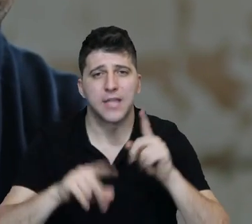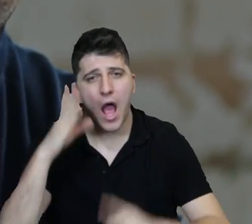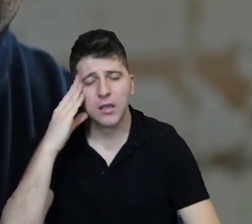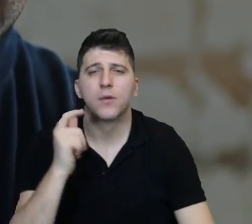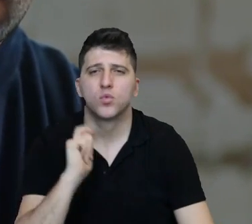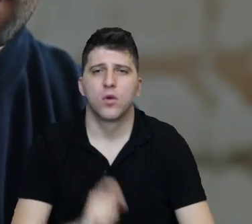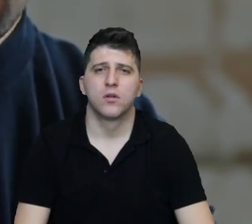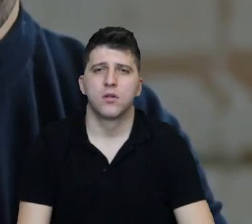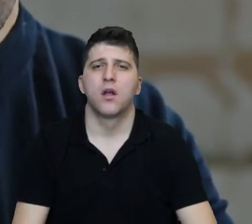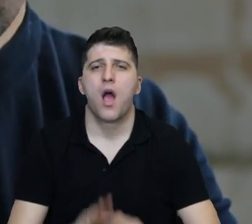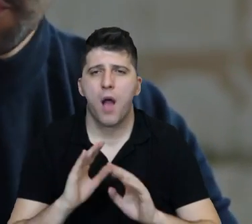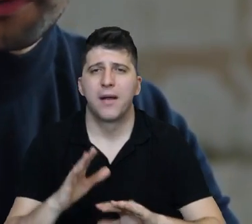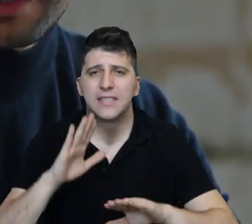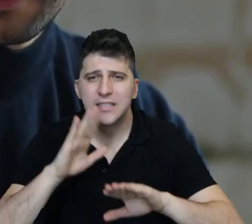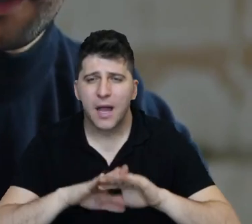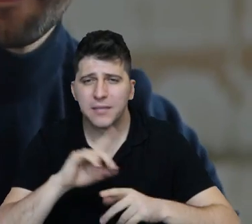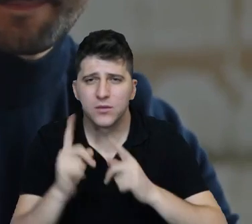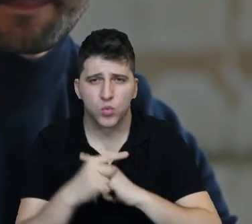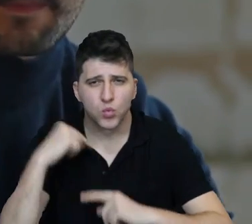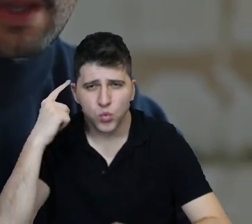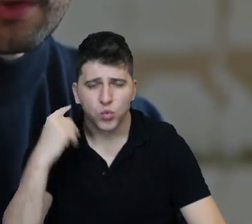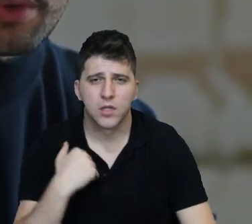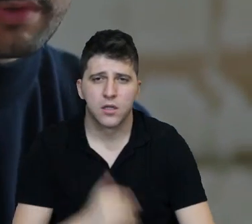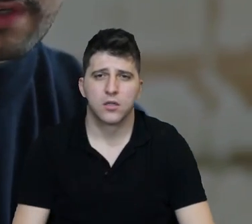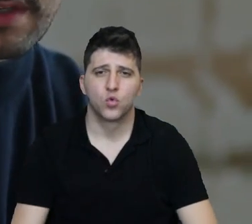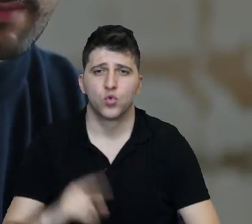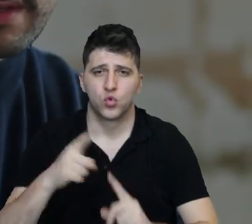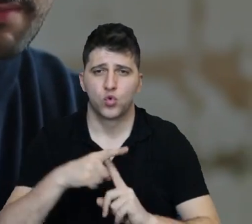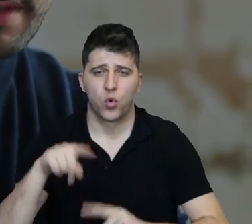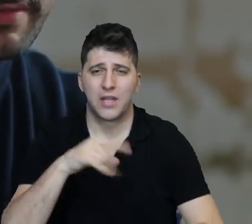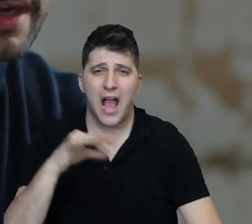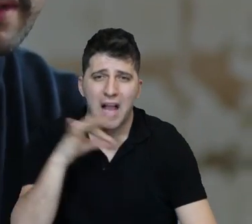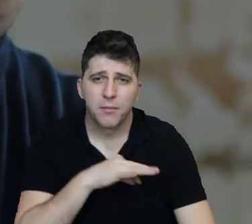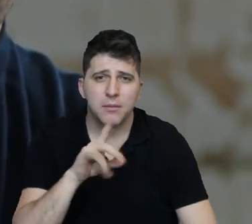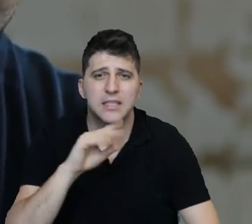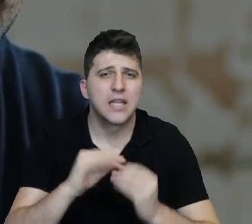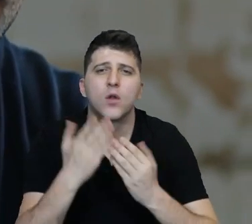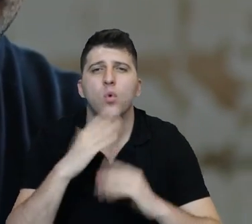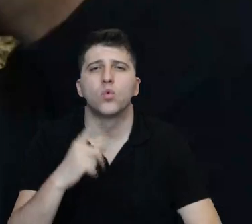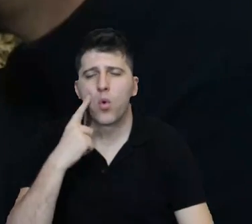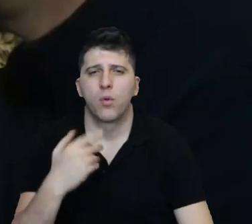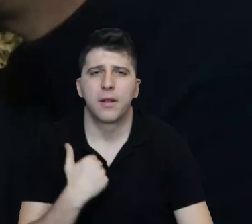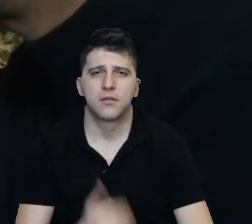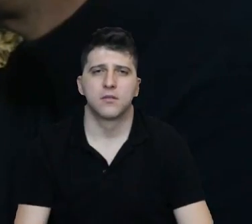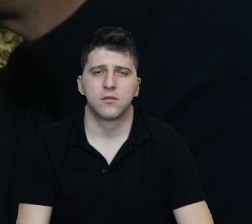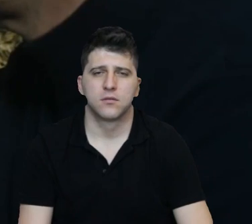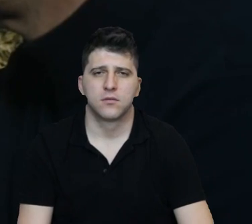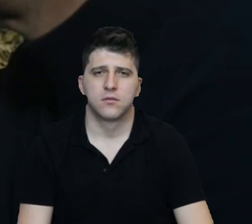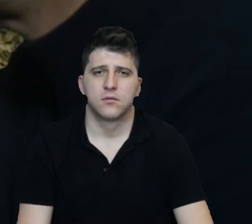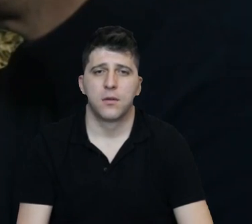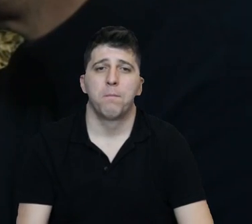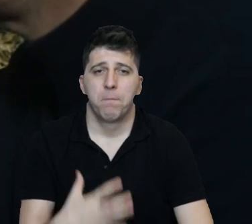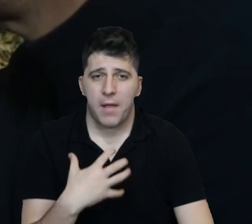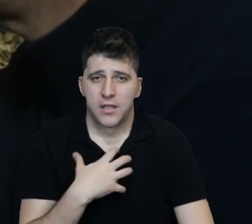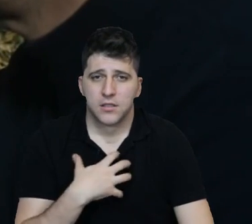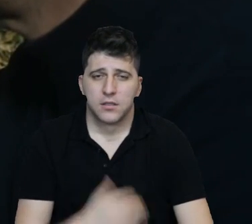çok zor. Ama yaptıklarını düşününce aslında torunlarını kazanmaktan başka bir derdinin olmadığını görüyorum ben.